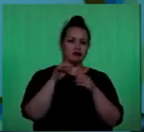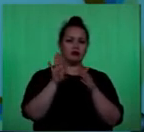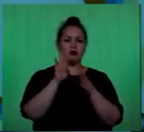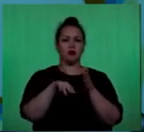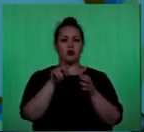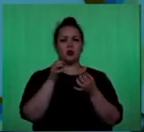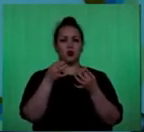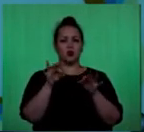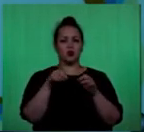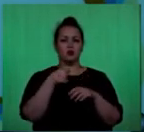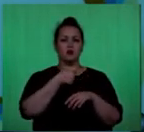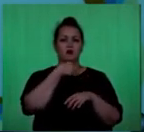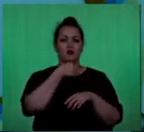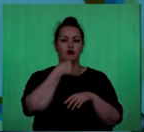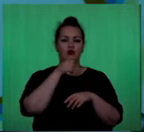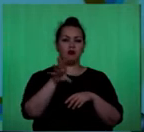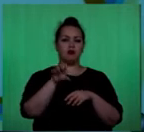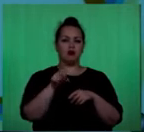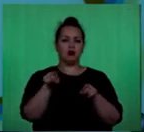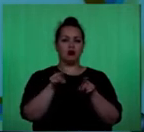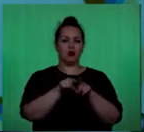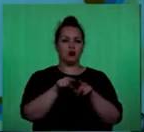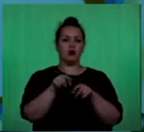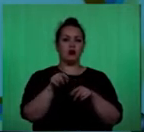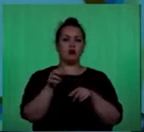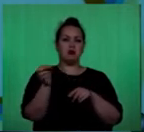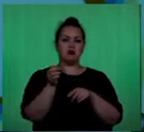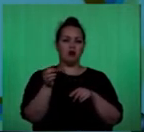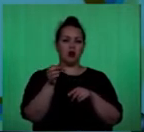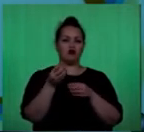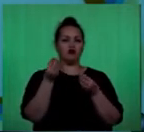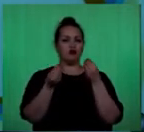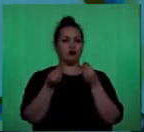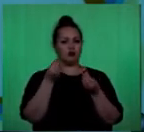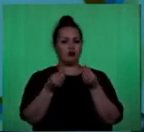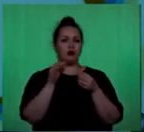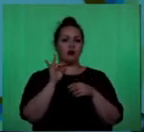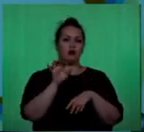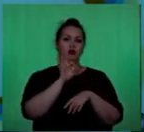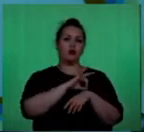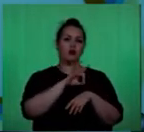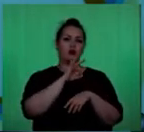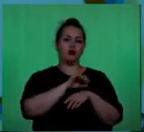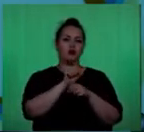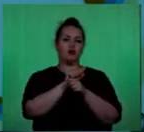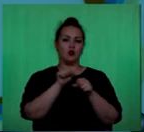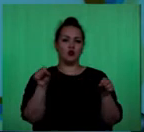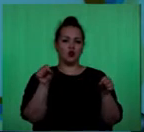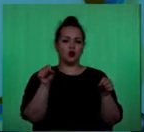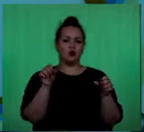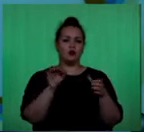разрешения взрослых брать такие баночки в руки играть с ними или использовать ни в коем случае нельзя